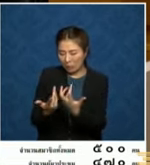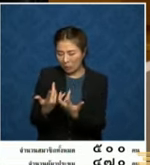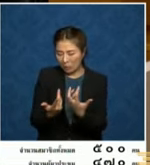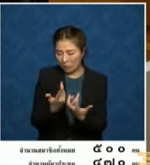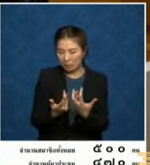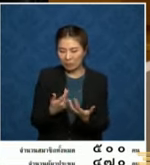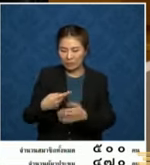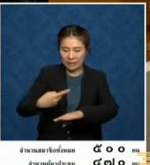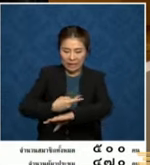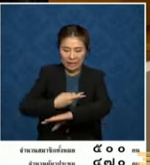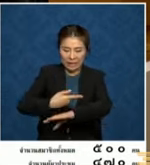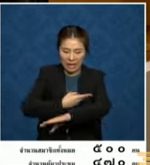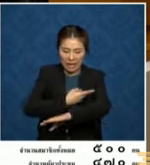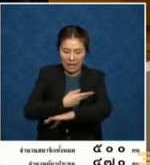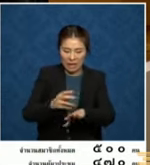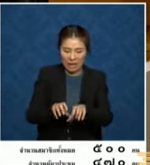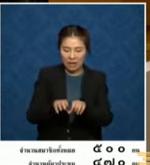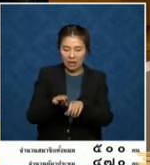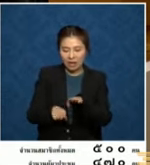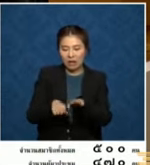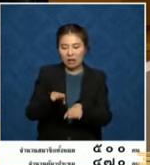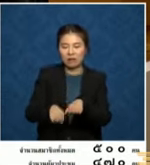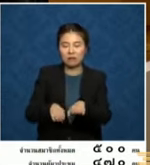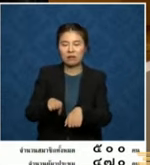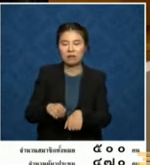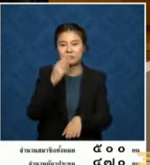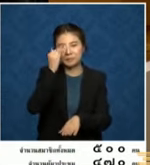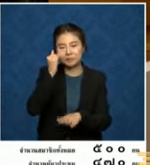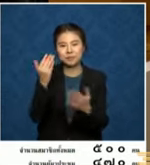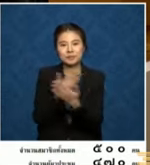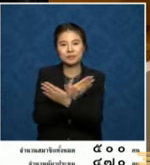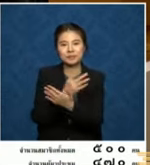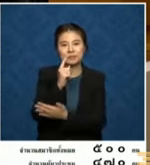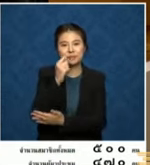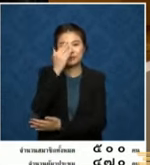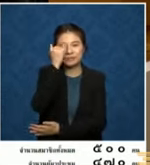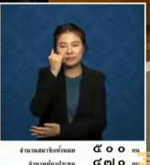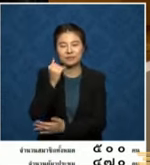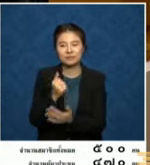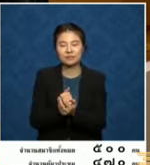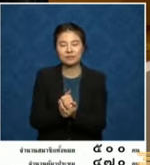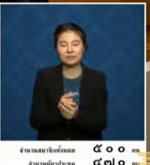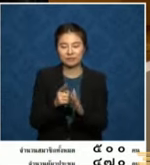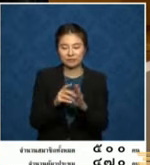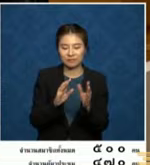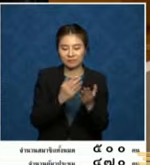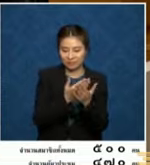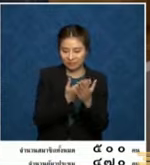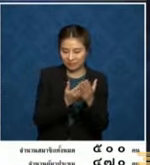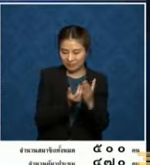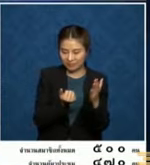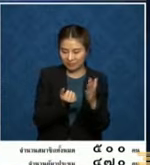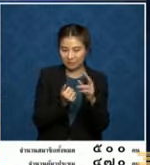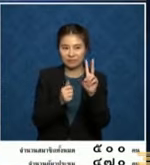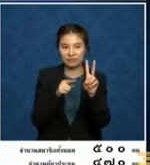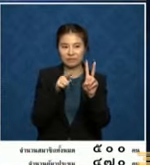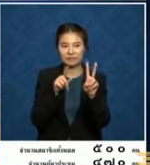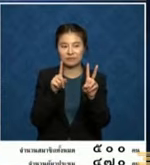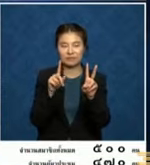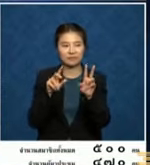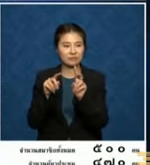ในนี้มี3รายการใหญ่ๆอีก6รายการเนี่ยไปอยู่ในรายการ 2.1.1.1 วงเล็บ